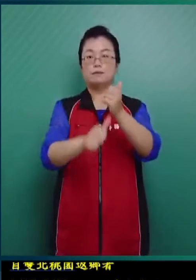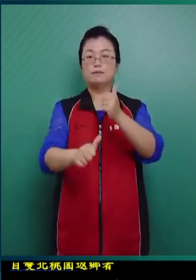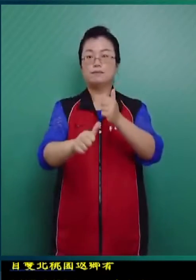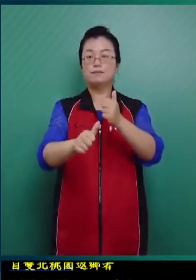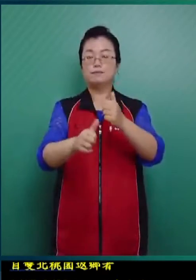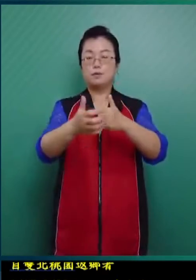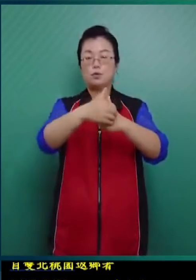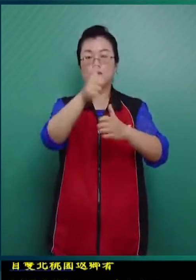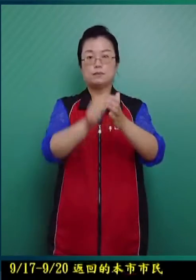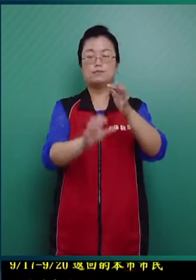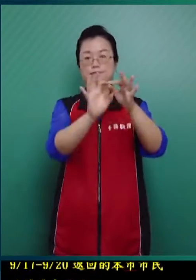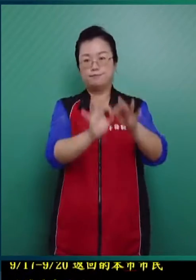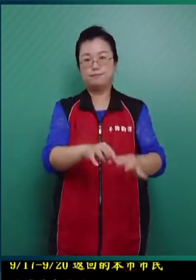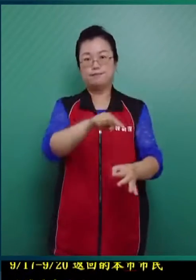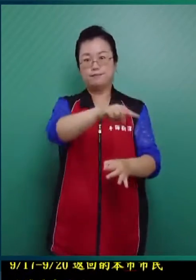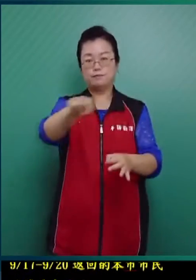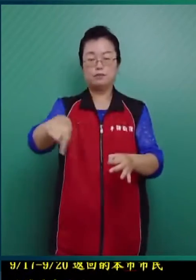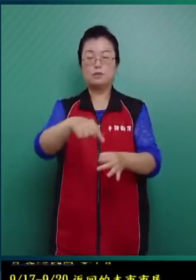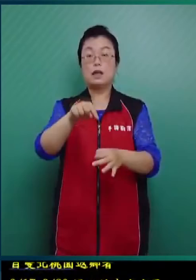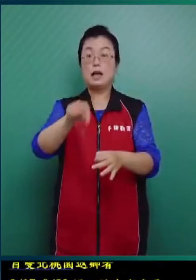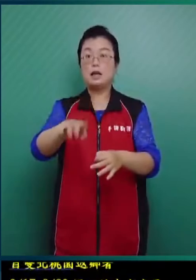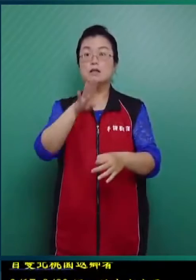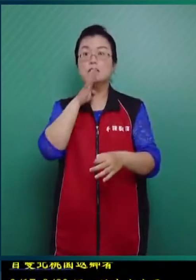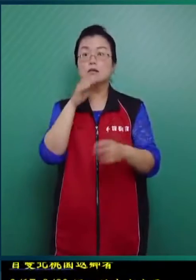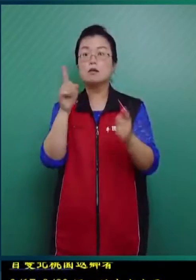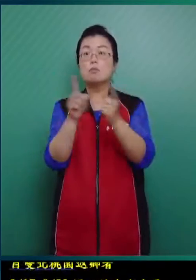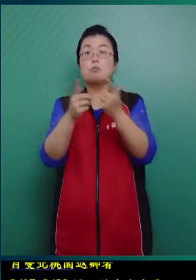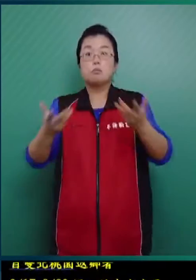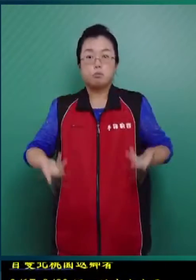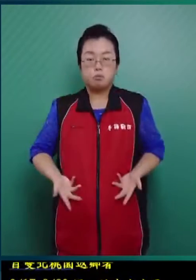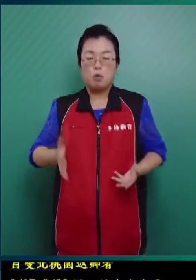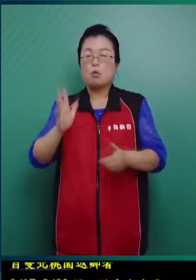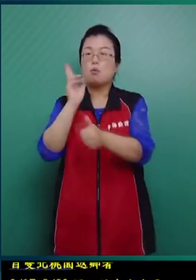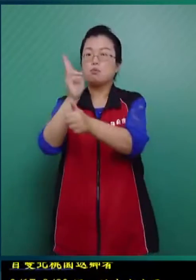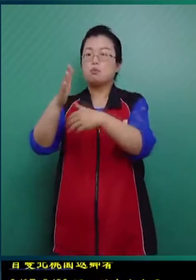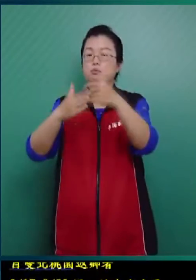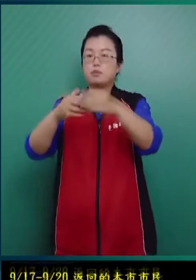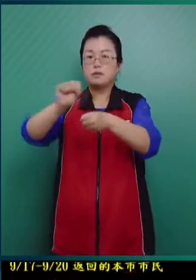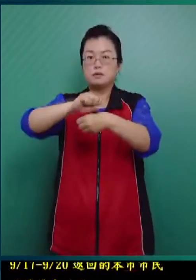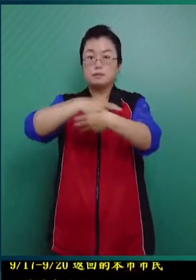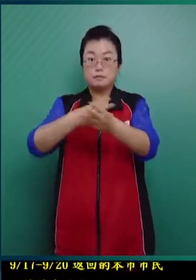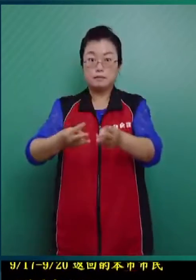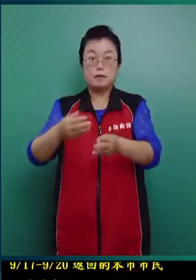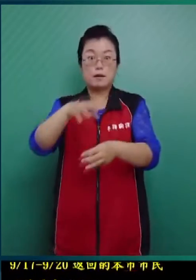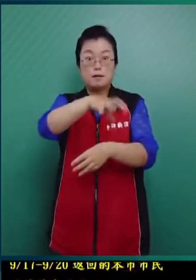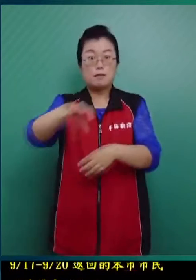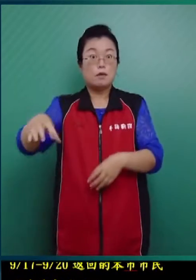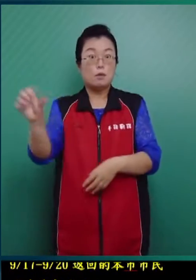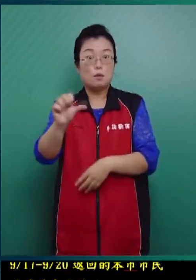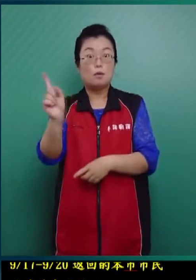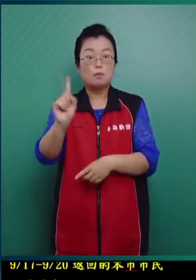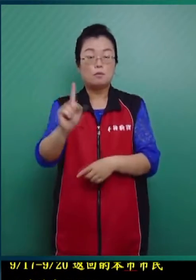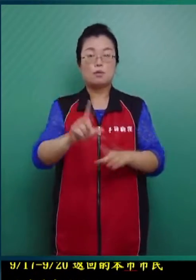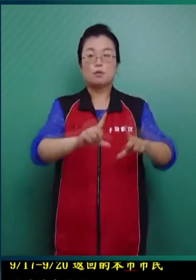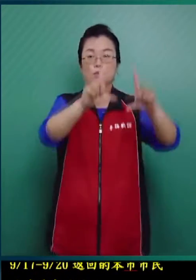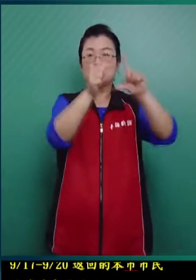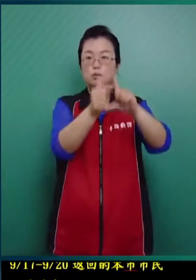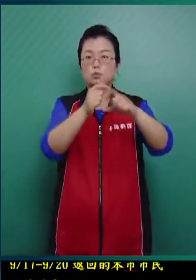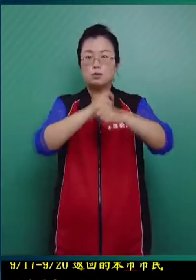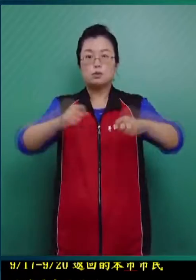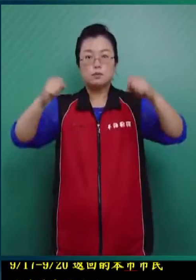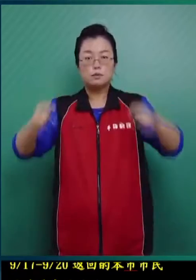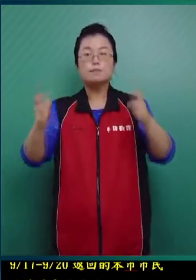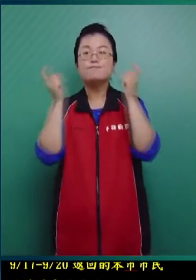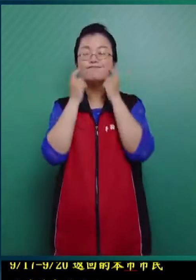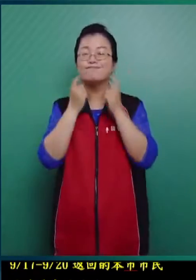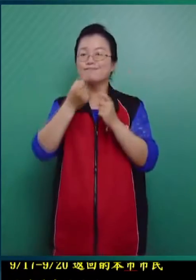区卫生所同仁假日加班来为各位服务，包含了东区卫生所、永康区卫生所、麻豆区卫生所、